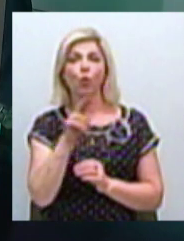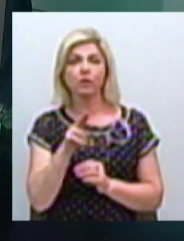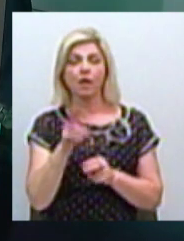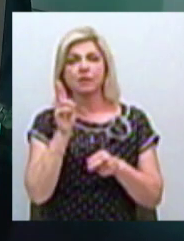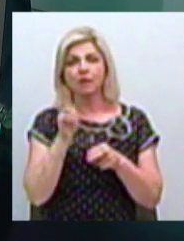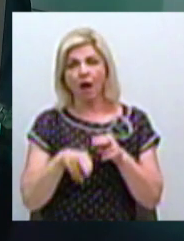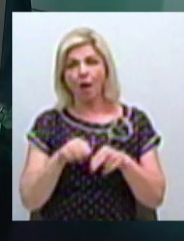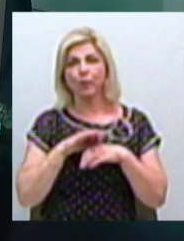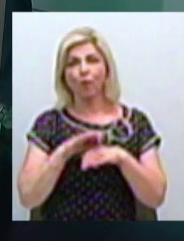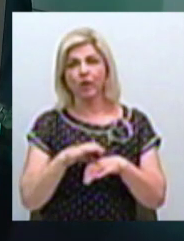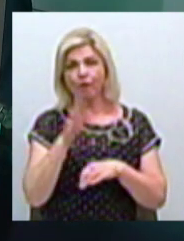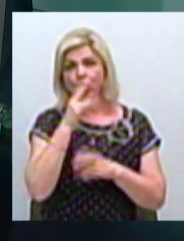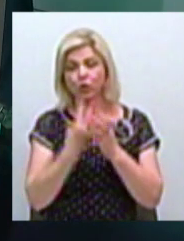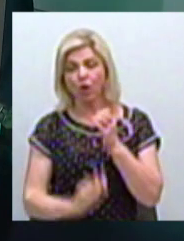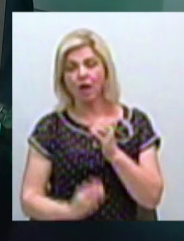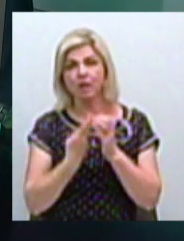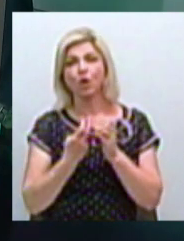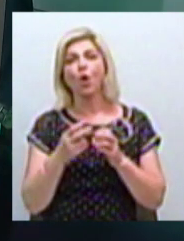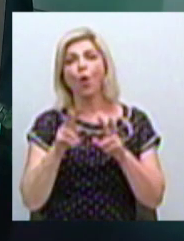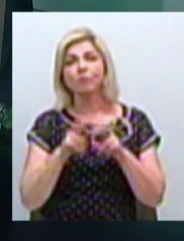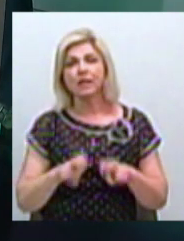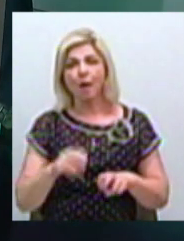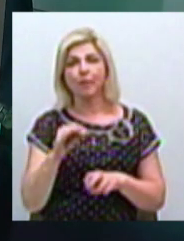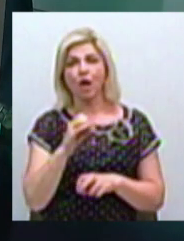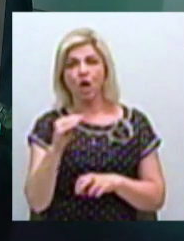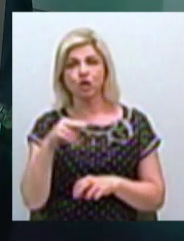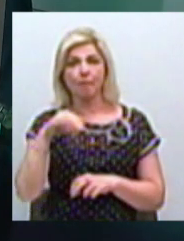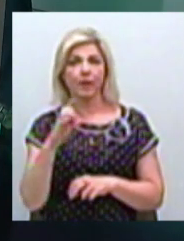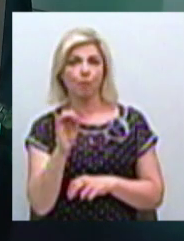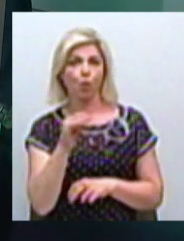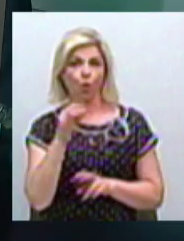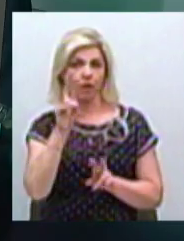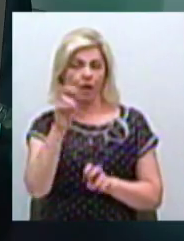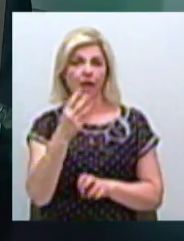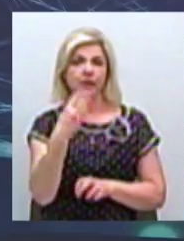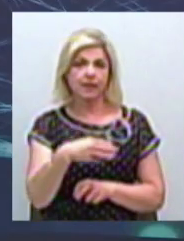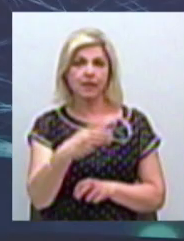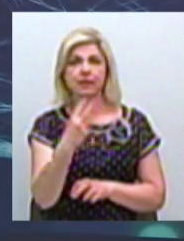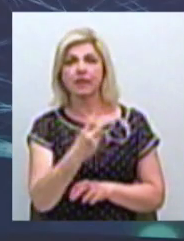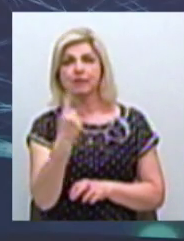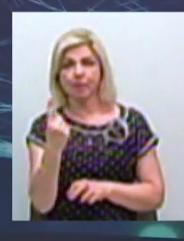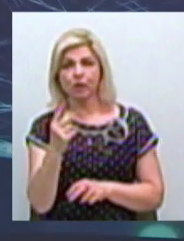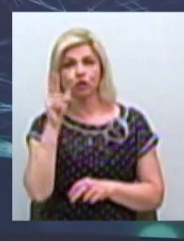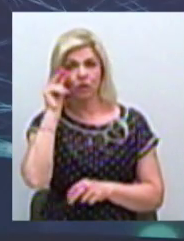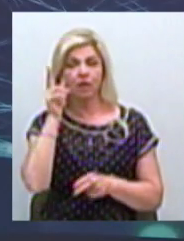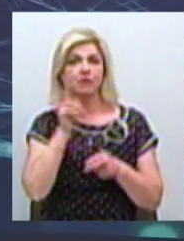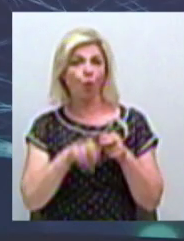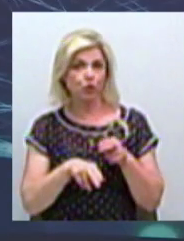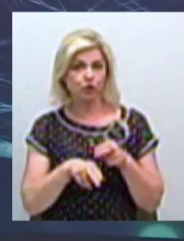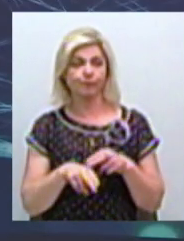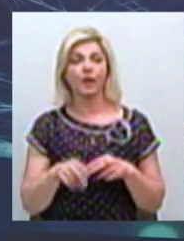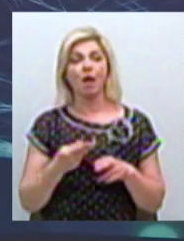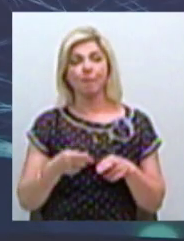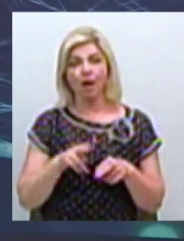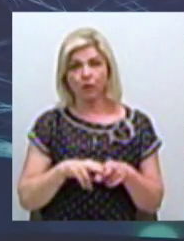заканчивает проведение водолазного обследования пляжа Прибой. То есть 30-31 числа мы его закончим.